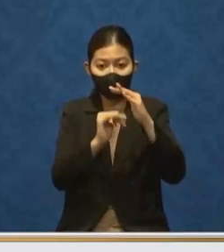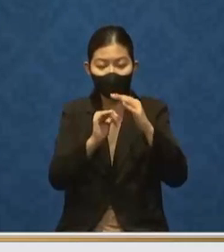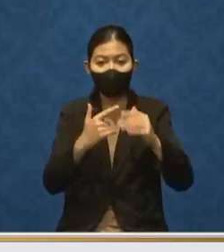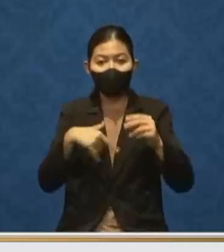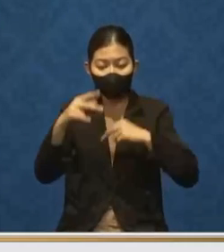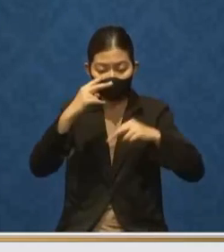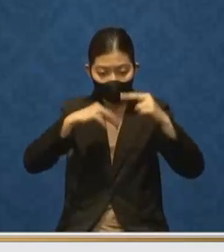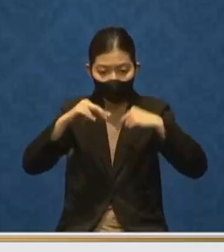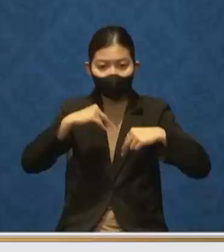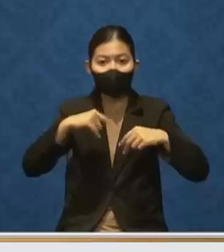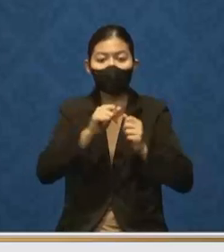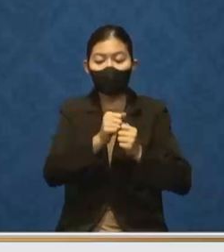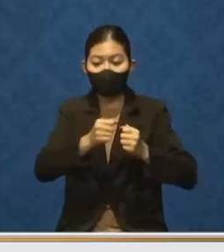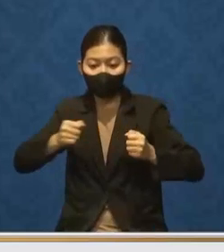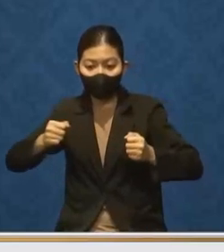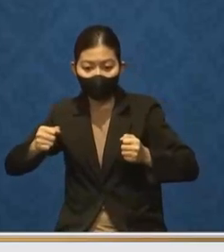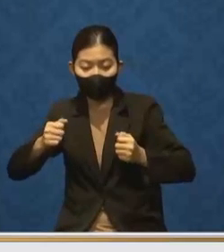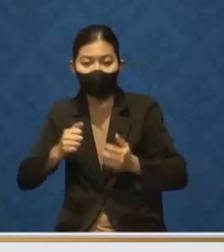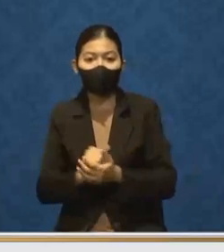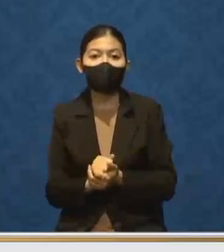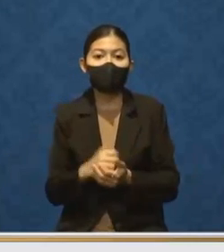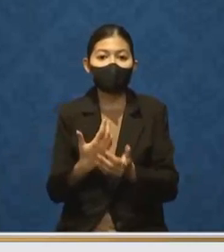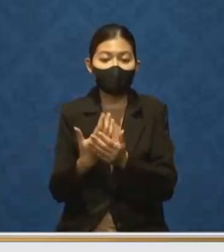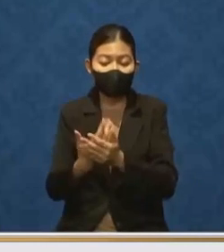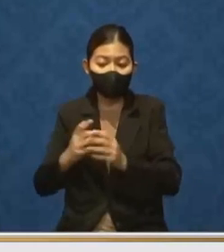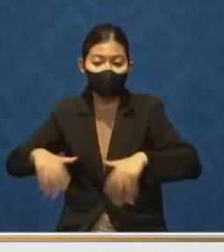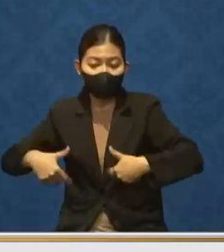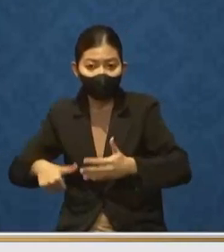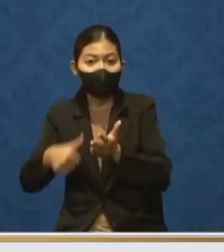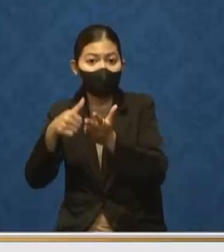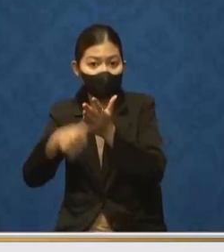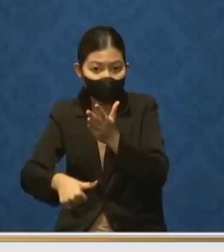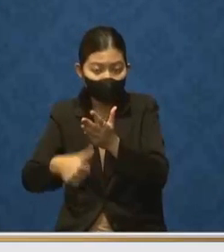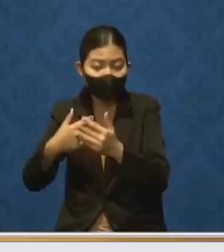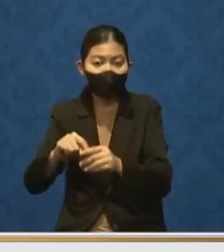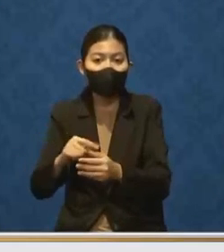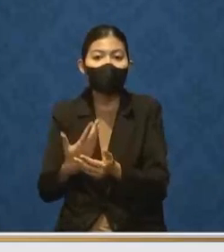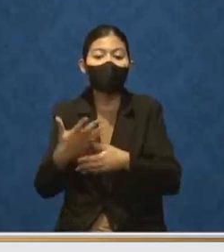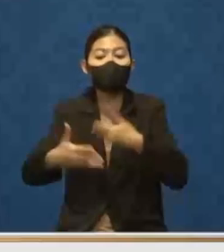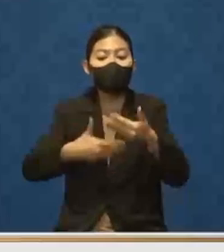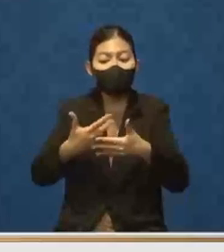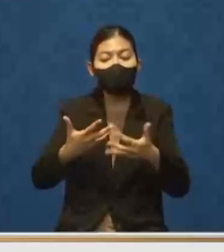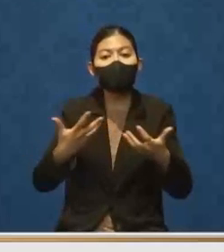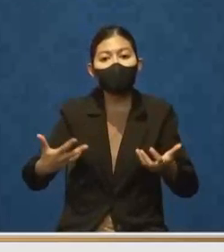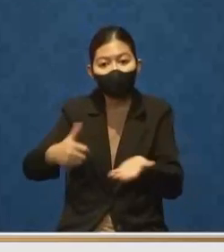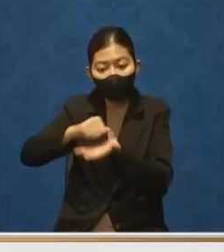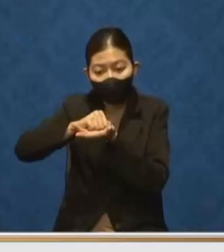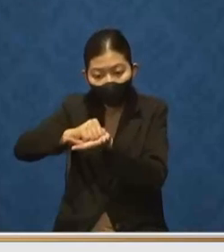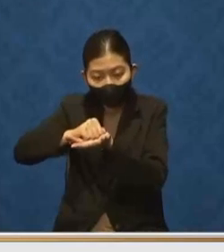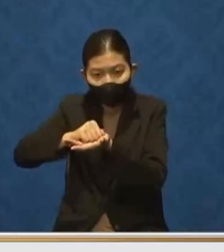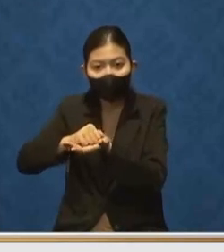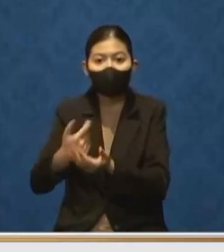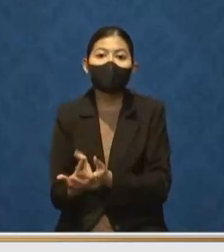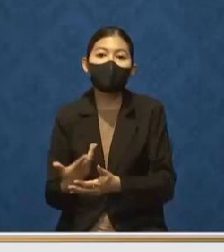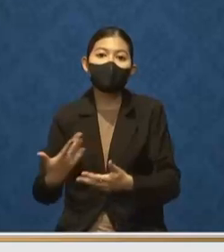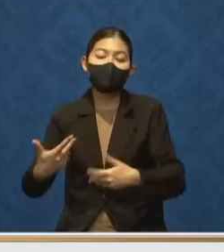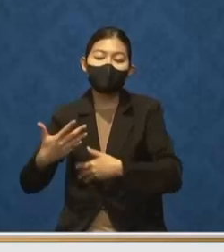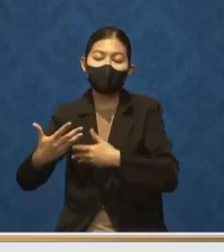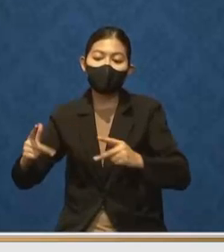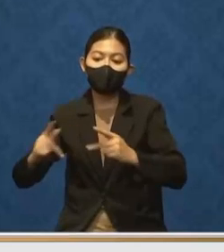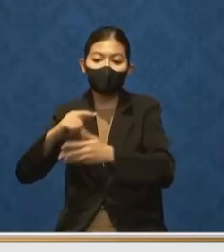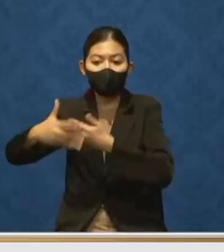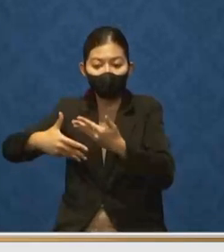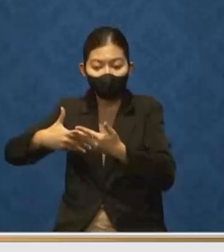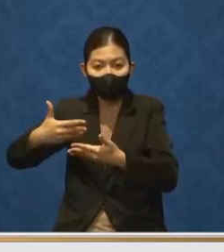โดยประมาณการว่าจะจัดเก็บรายได้จากภาษีอากรการขายสิ่งของและบริการรัฐพาณิชย์และรายอื่นๆรวมสุทธิจำ